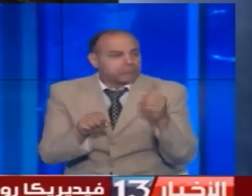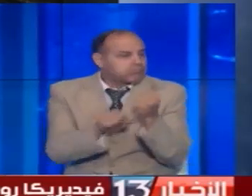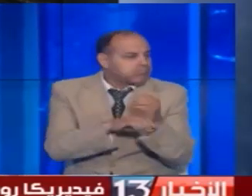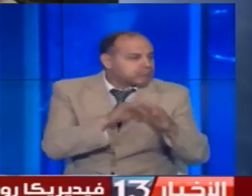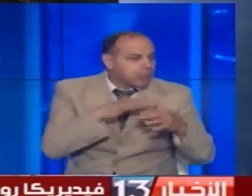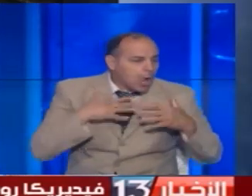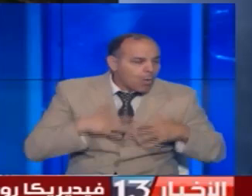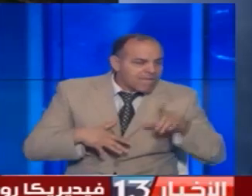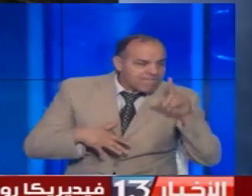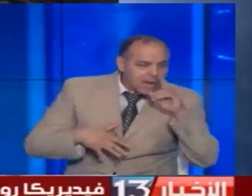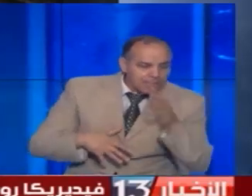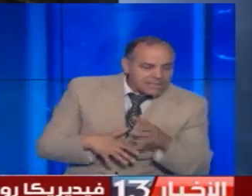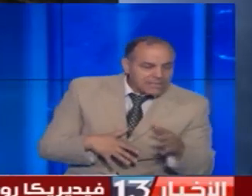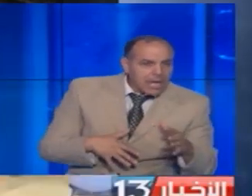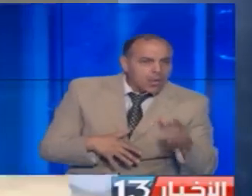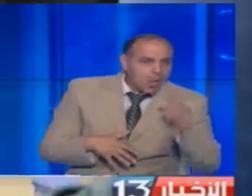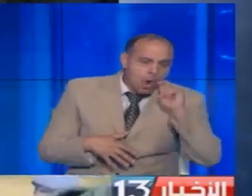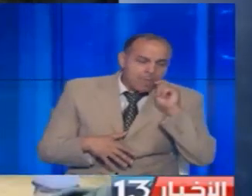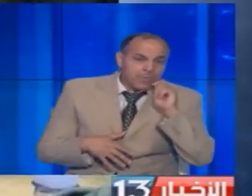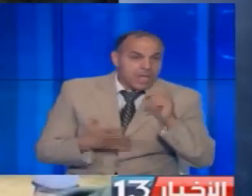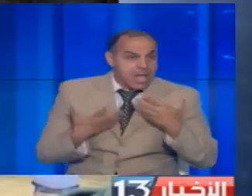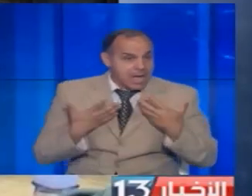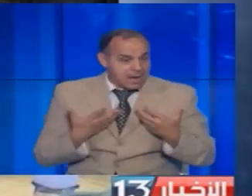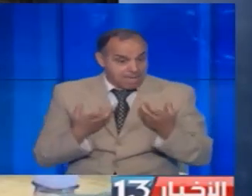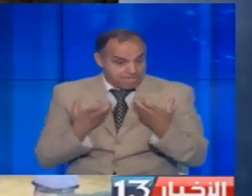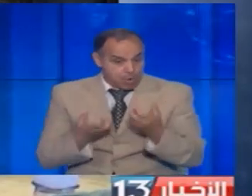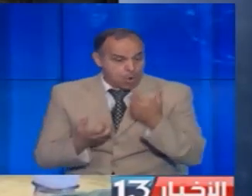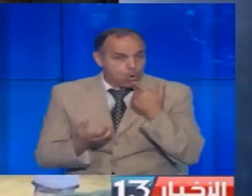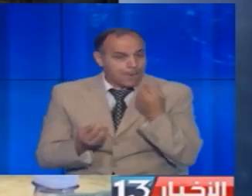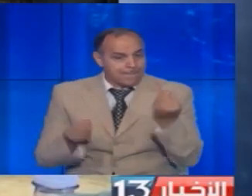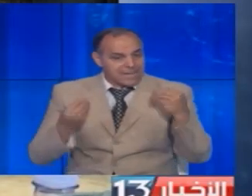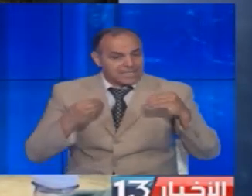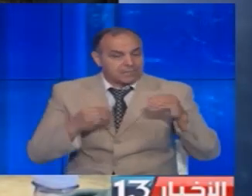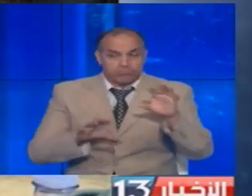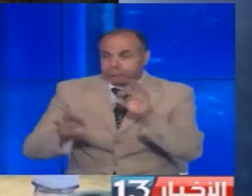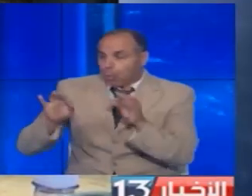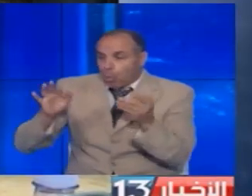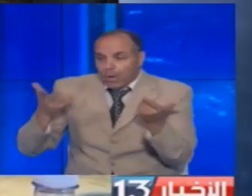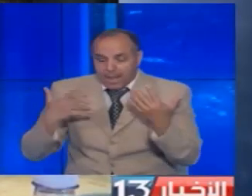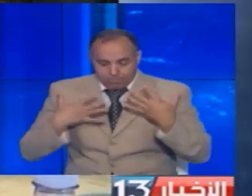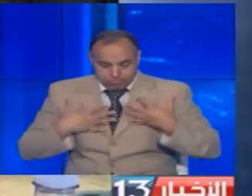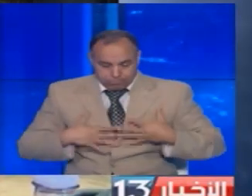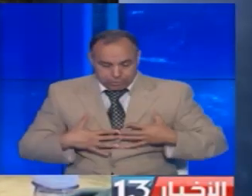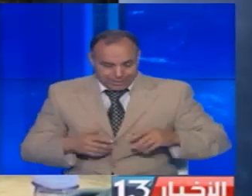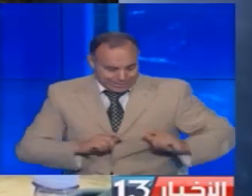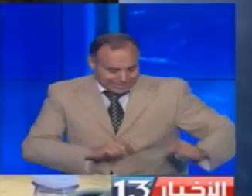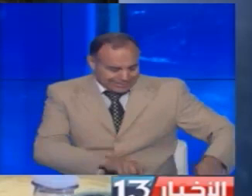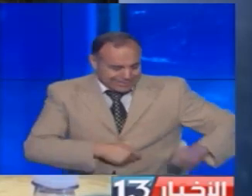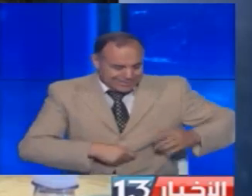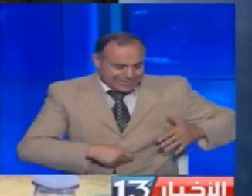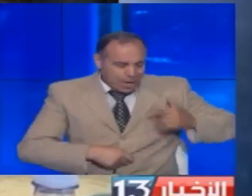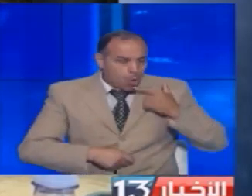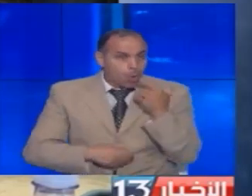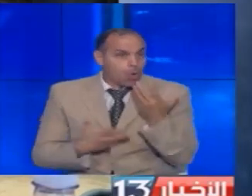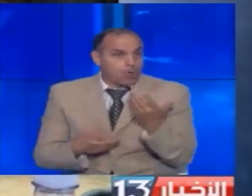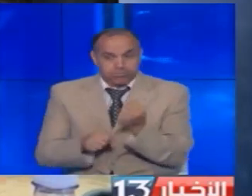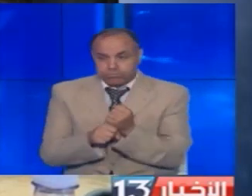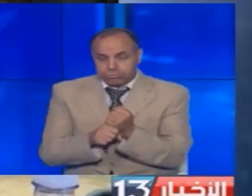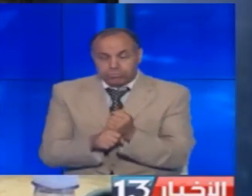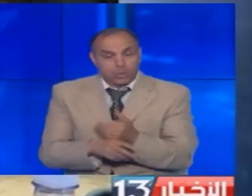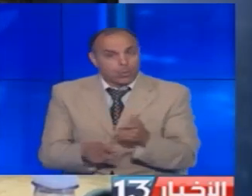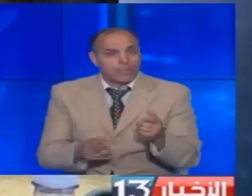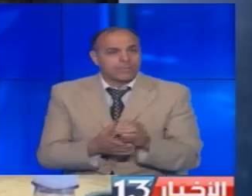ملابس للنساء والأطفال والرجال. نحتاج أيضاً للمزيد من الخيارات لملابس الجينز باعتبار أن سلسلة إنتاجها